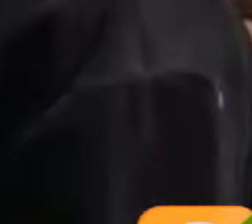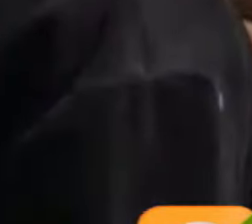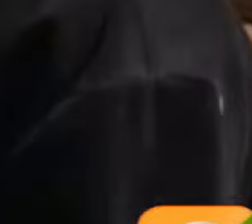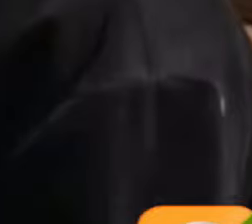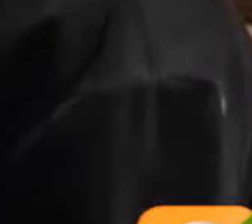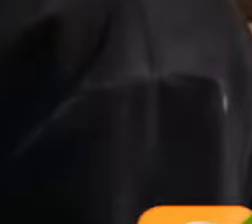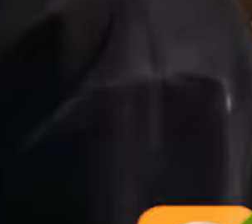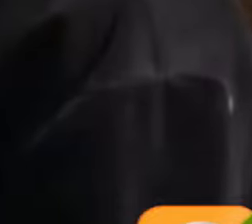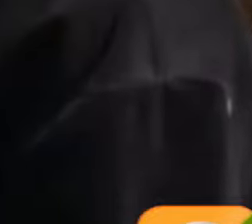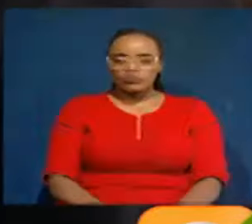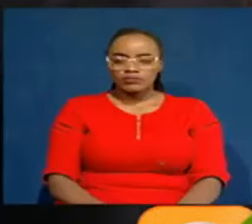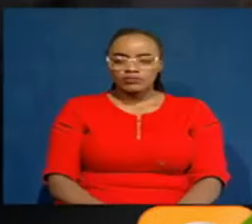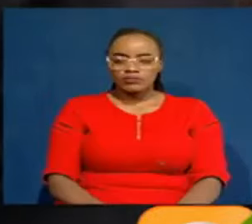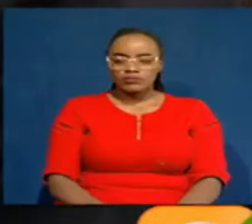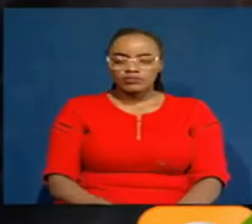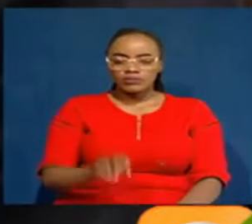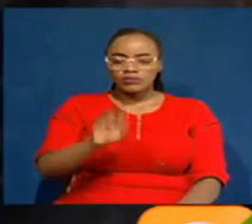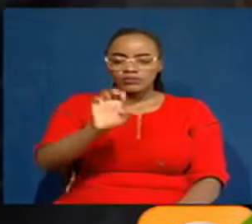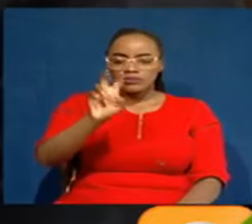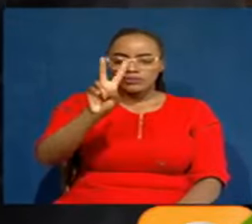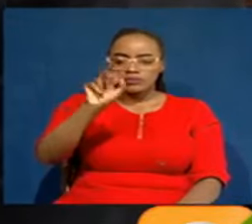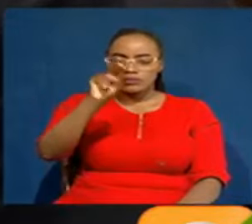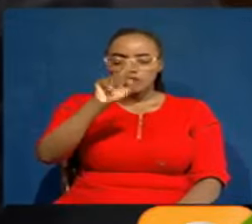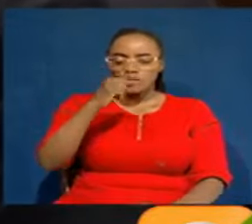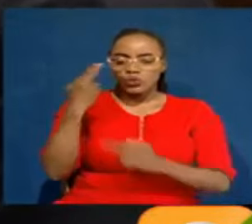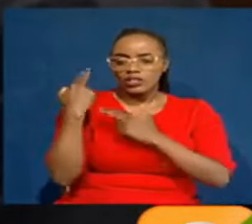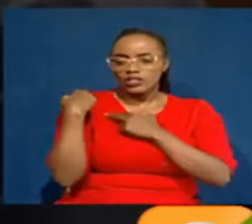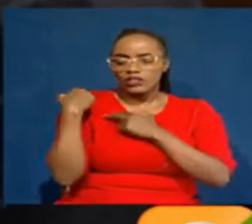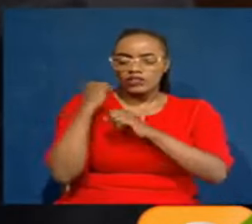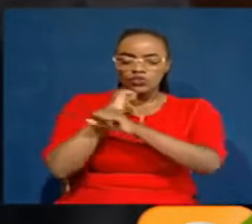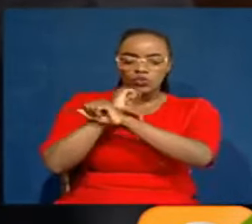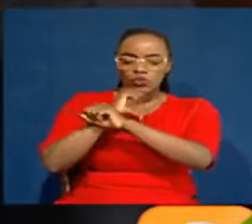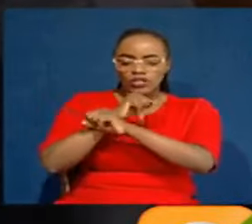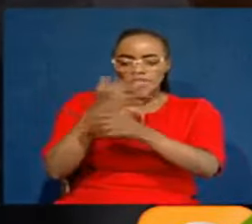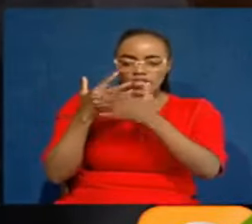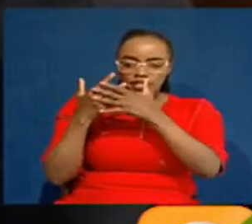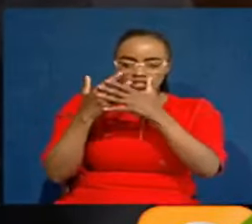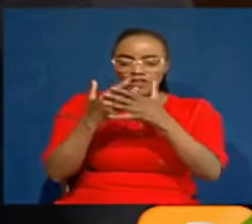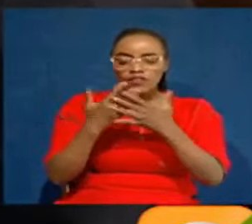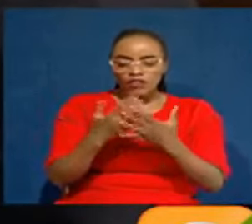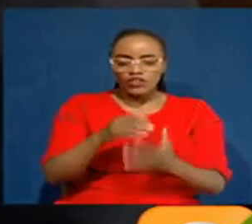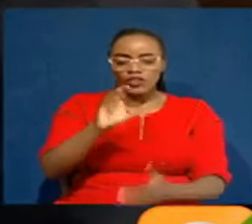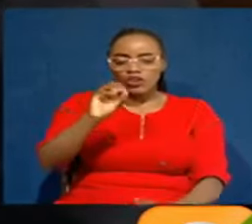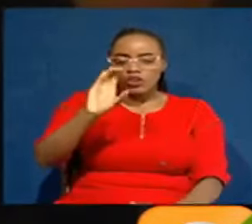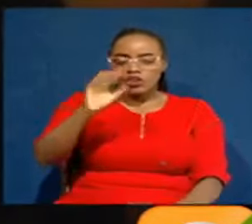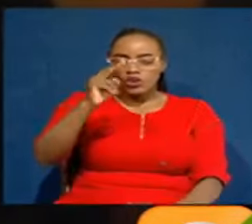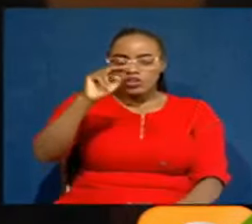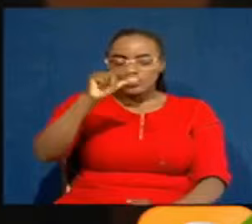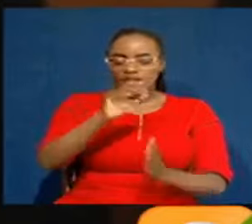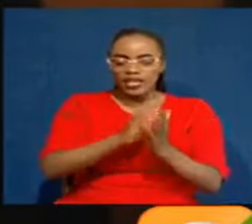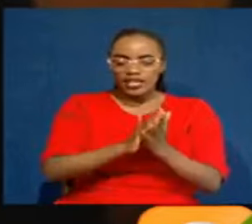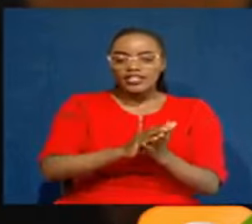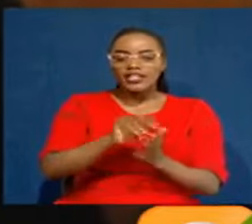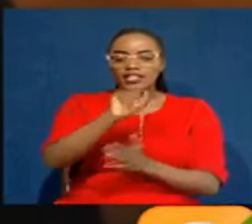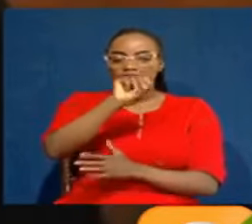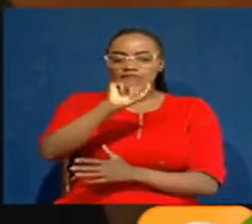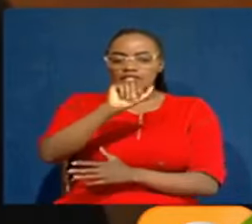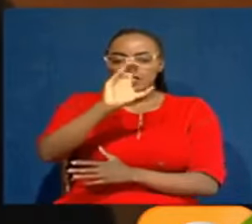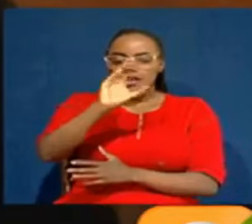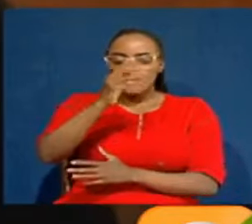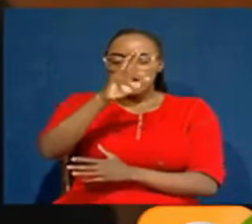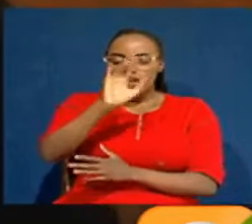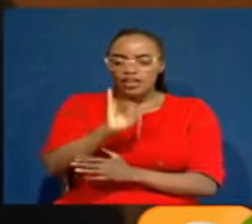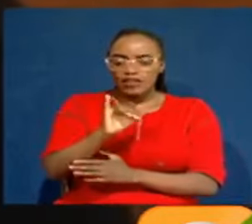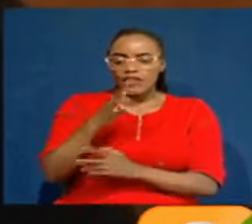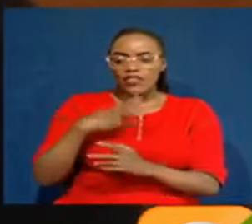Ronald Babo, Evans Kipkirui ambaye alikuwa na jukumu la kulinda seli, Molent Achieng na Zakari Nyabuto walikuwa maafisa